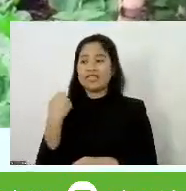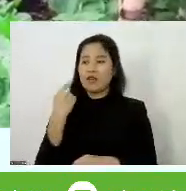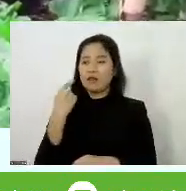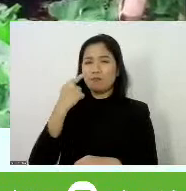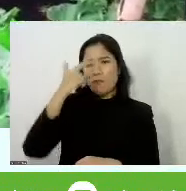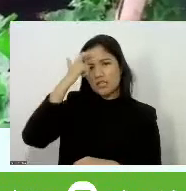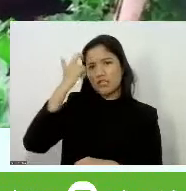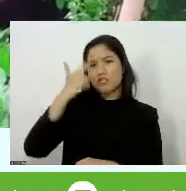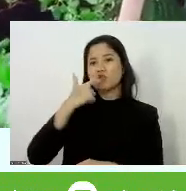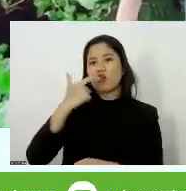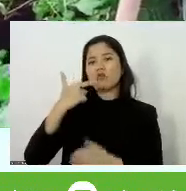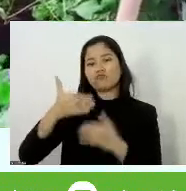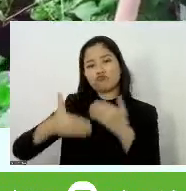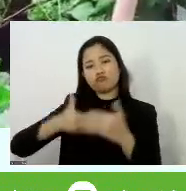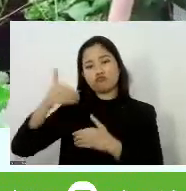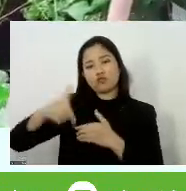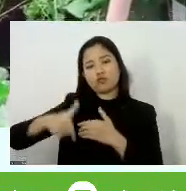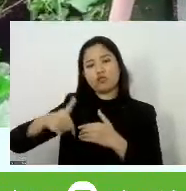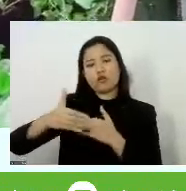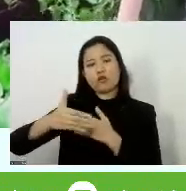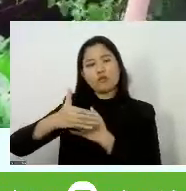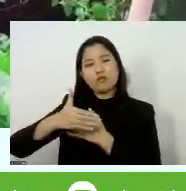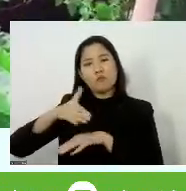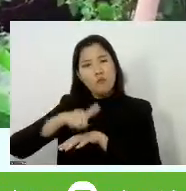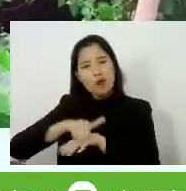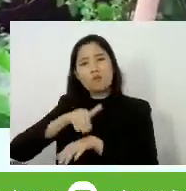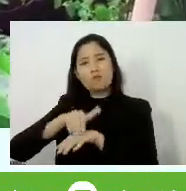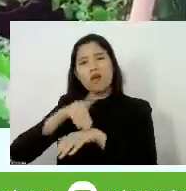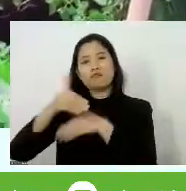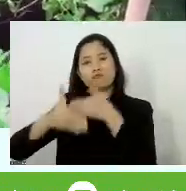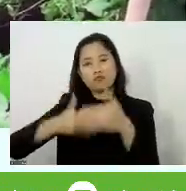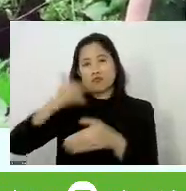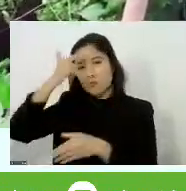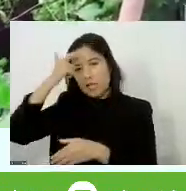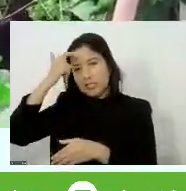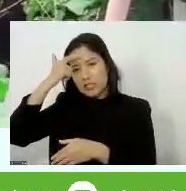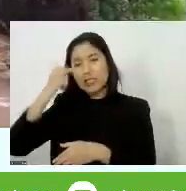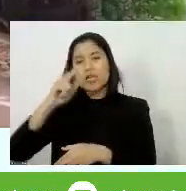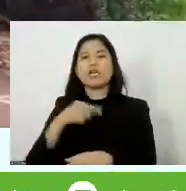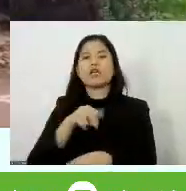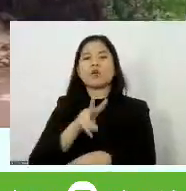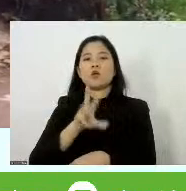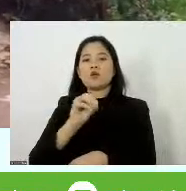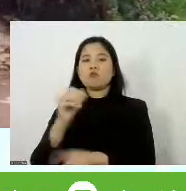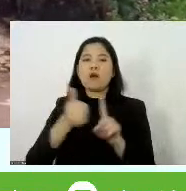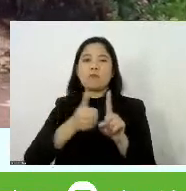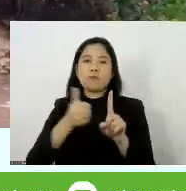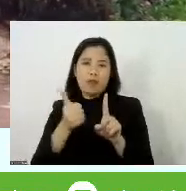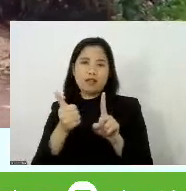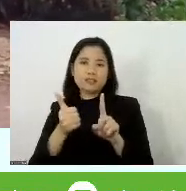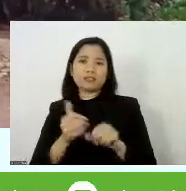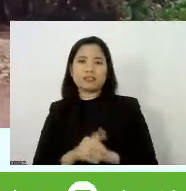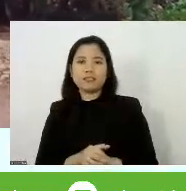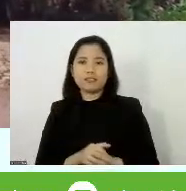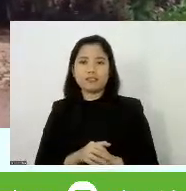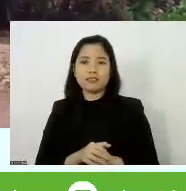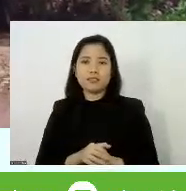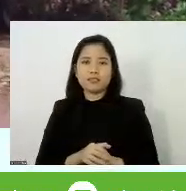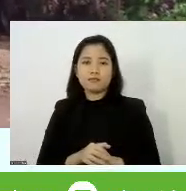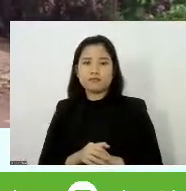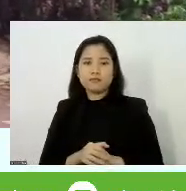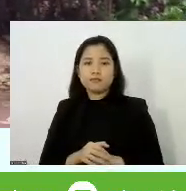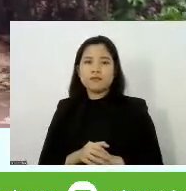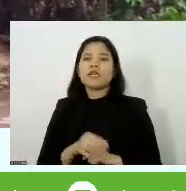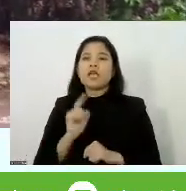semua jadi pelan-pelan dari 2016 tidak belajar juga sangat gradual gitu langsung dan itu